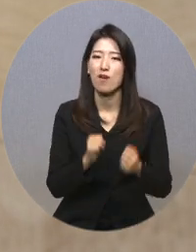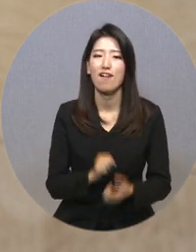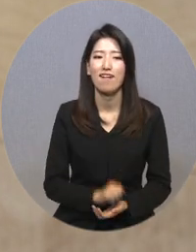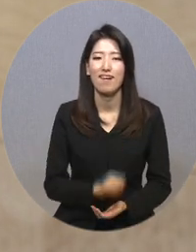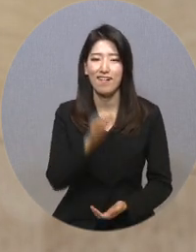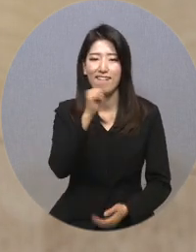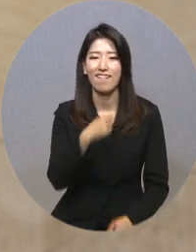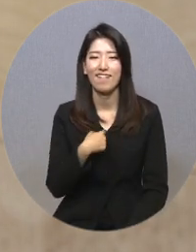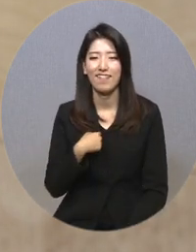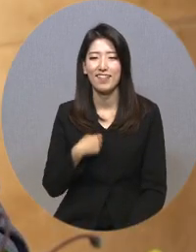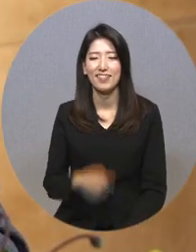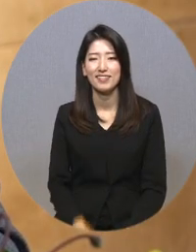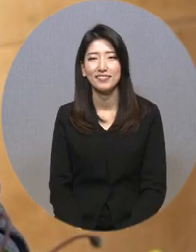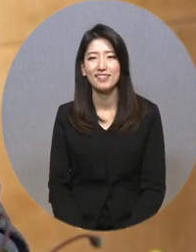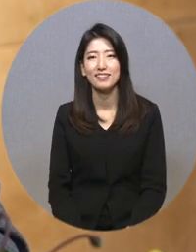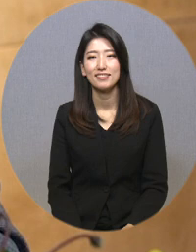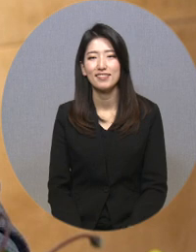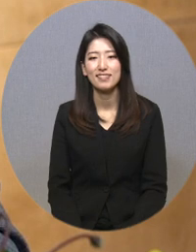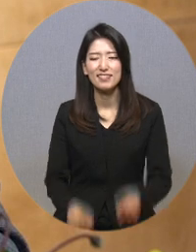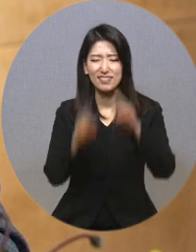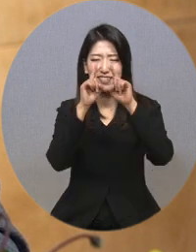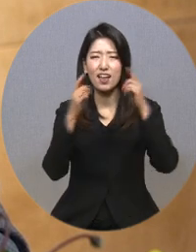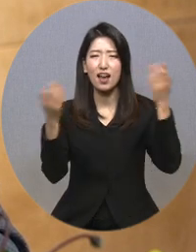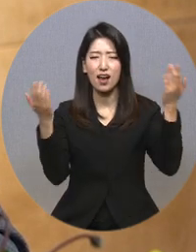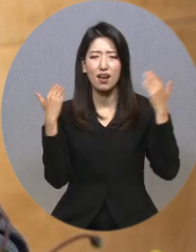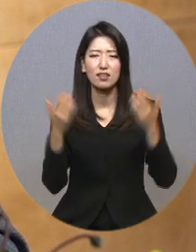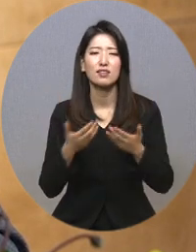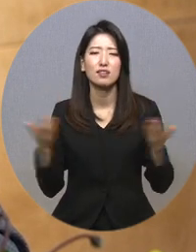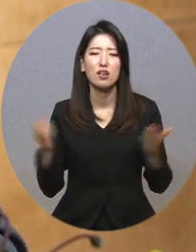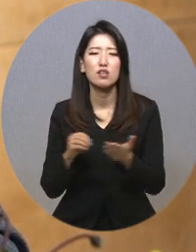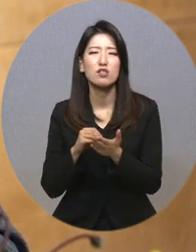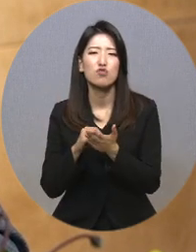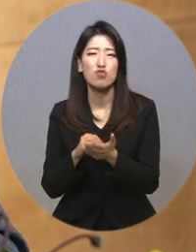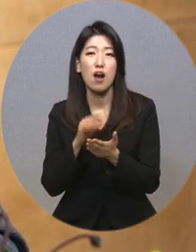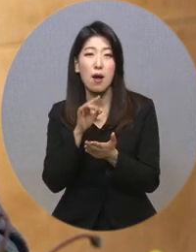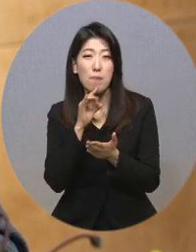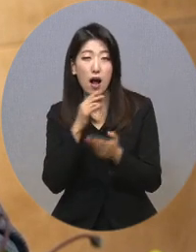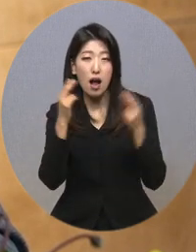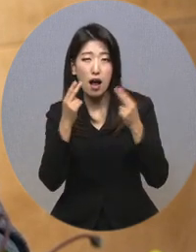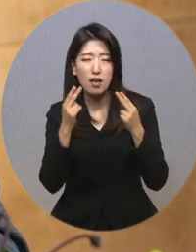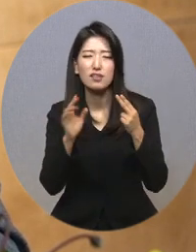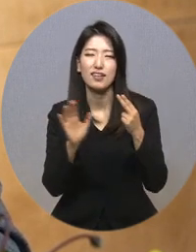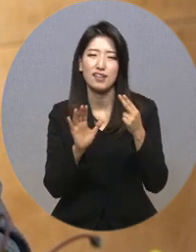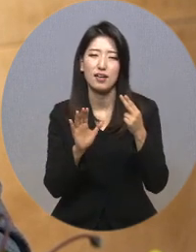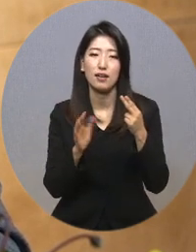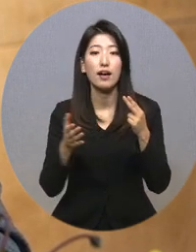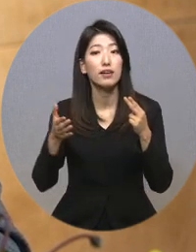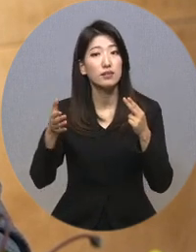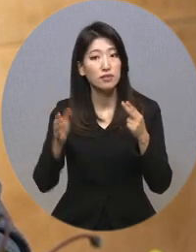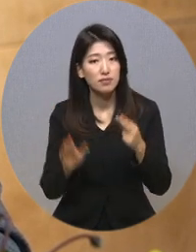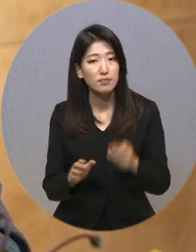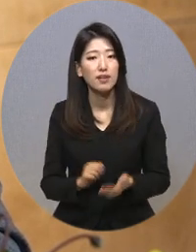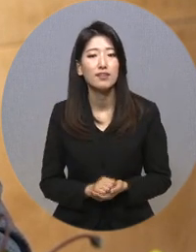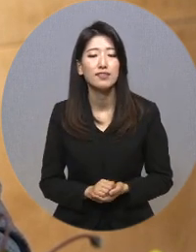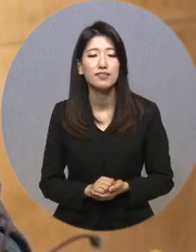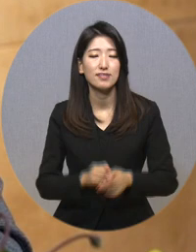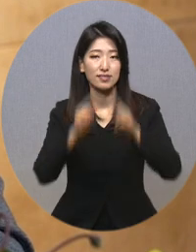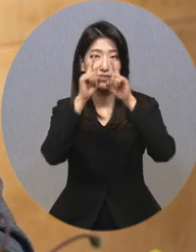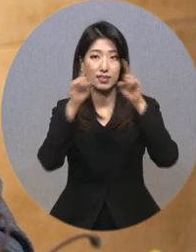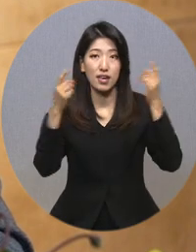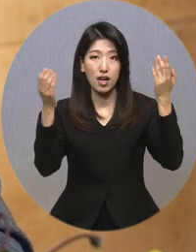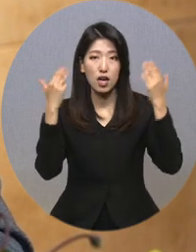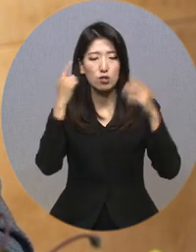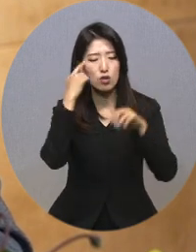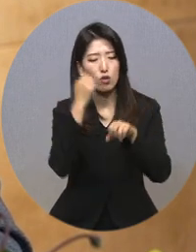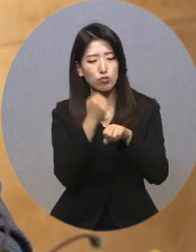들어갑니다. 저희 대학에. 아. 예. 대학이 사실 예. 취업을 위해서만 존재하는 거는 또 아니잖아요. 예, 맞습니다. 네, 이 대학이라는 또 이 학문적